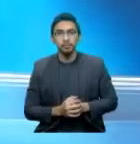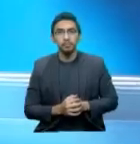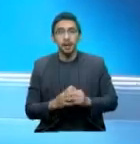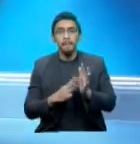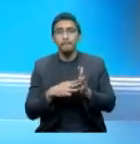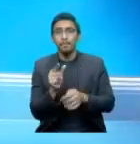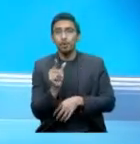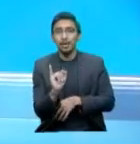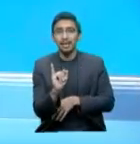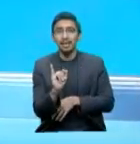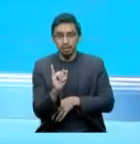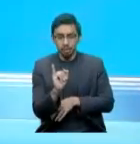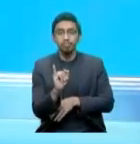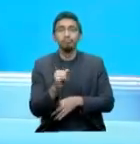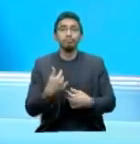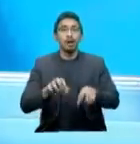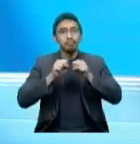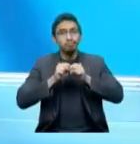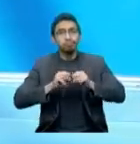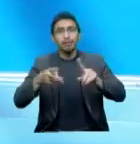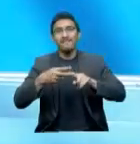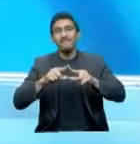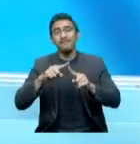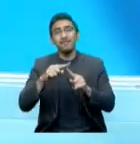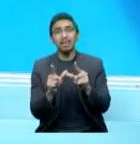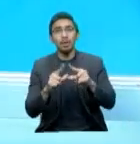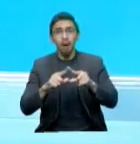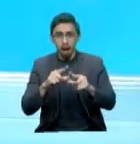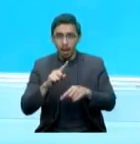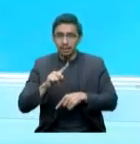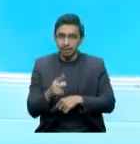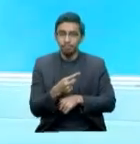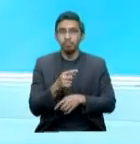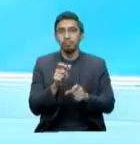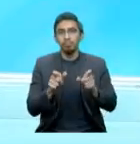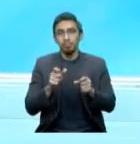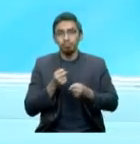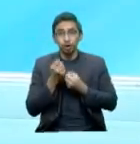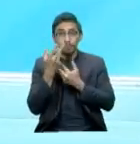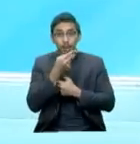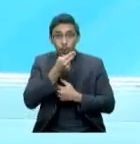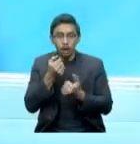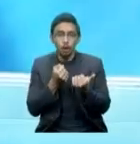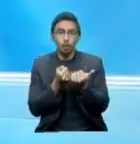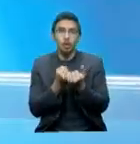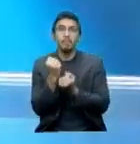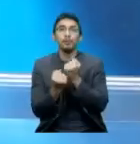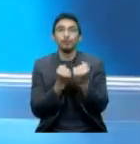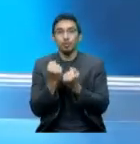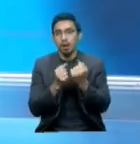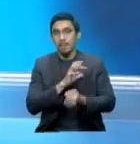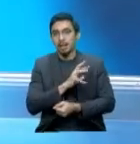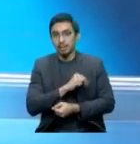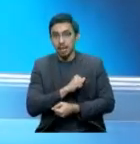pemersa Majelis Ulama Indonesia atau MUI ini menerbitkan fatwa wajib bagi muslim Indonesia mendukung perjuangan Palestina